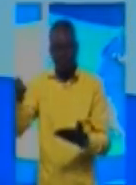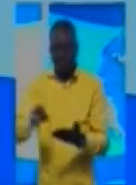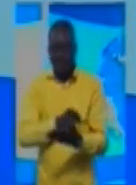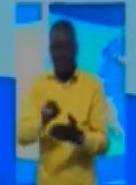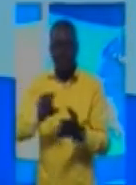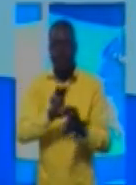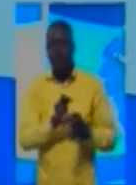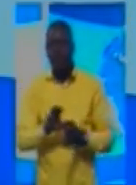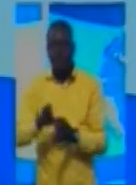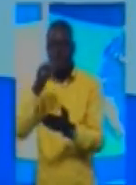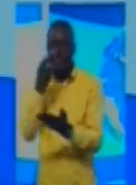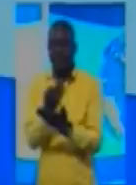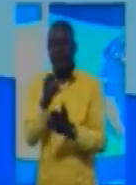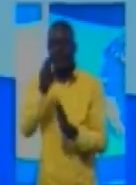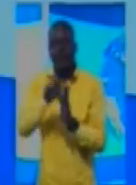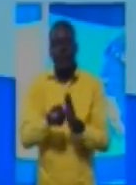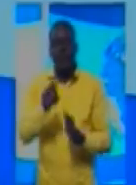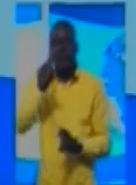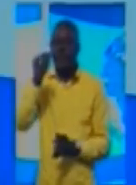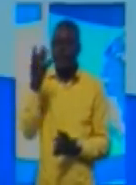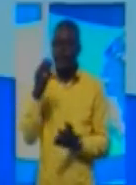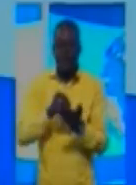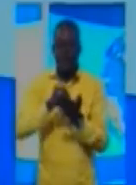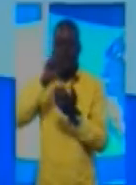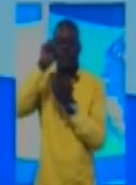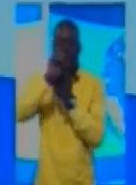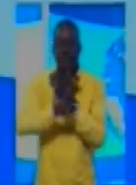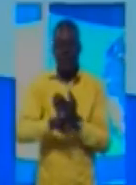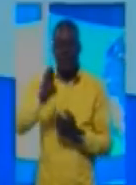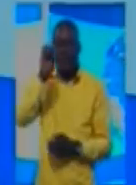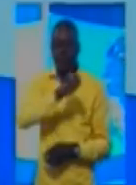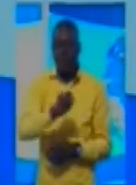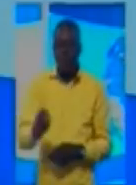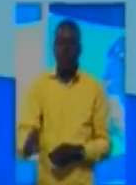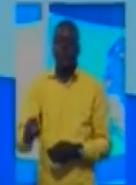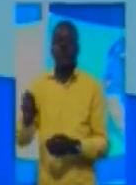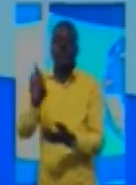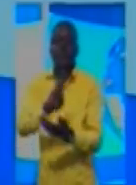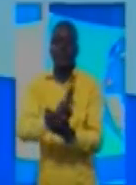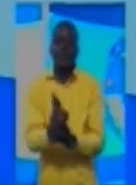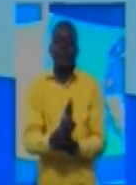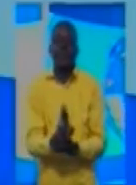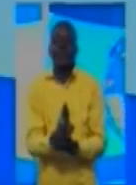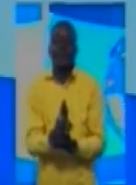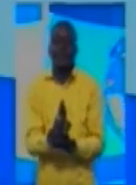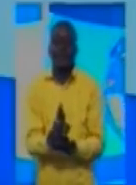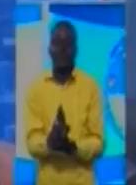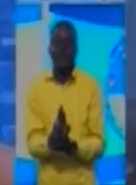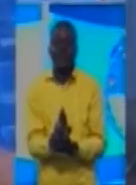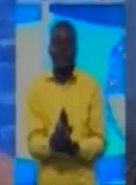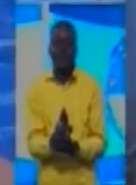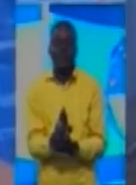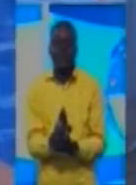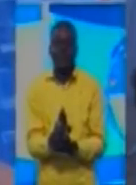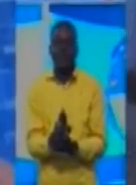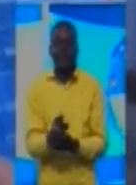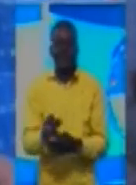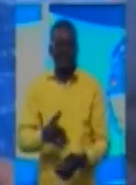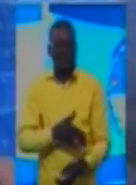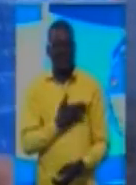financement ce 24 septembre à Ouagadougou en présence de Salifou Belem et Sanoua Christine Koulibaly. Je suis très